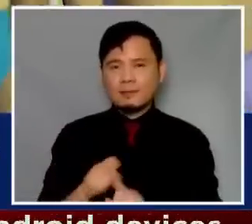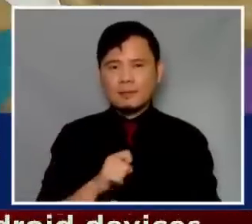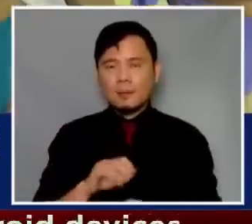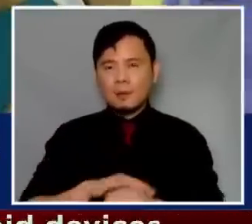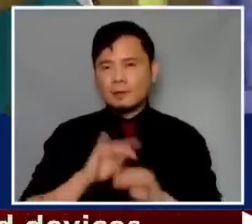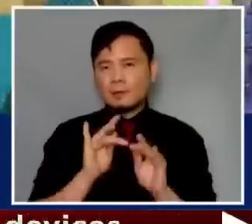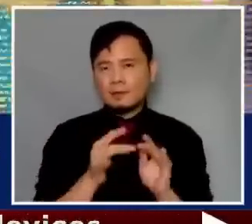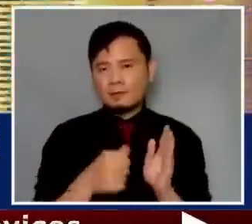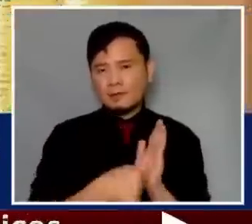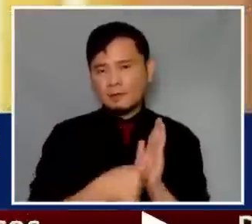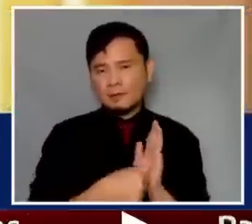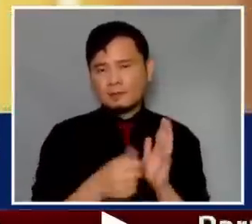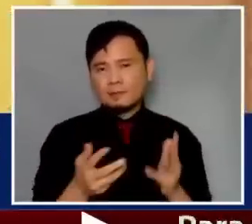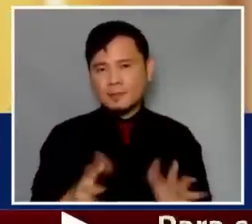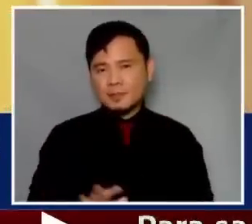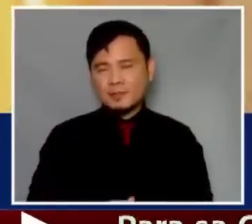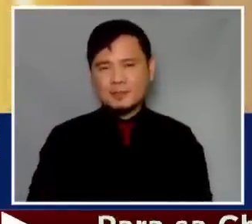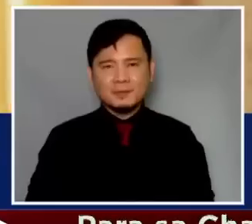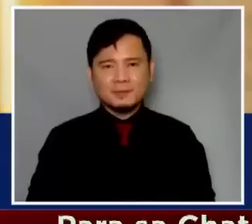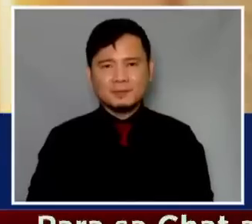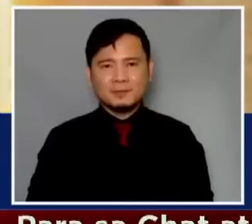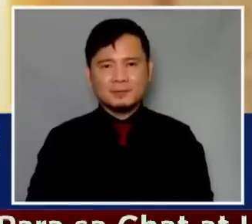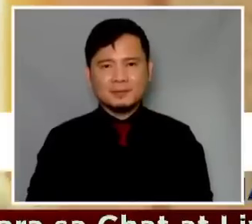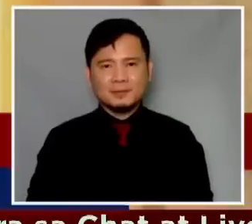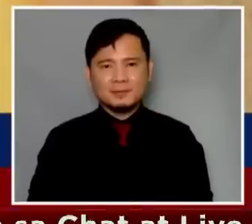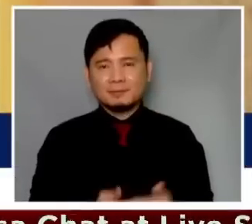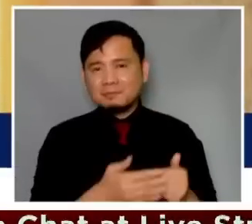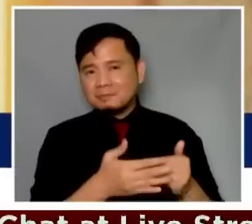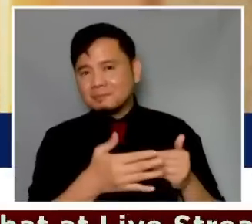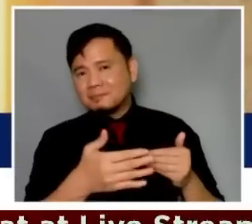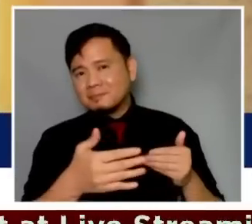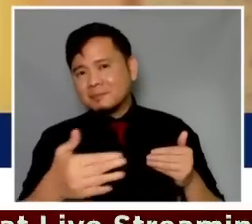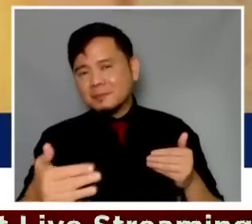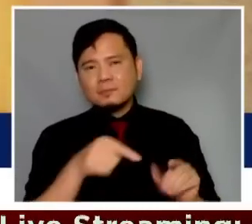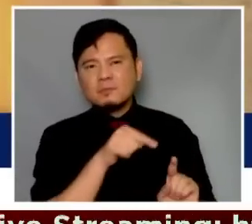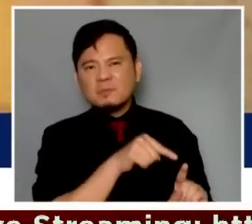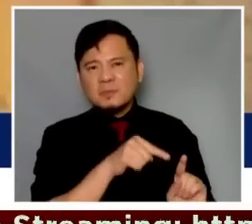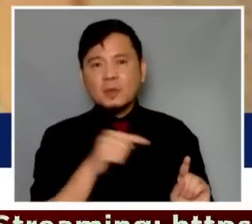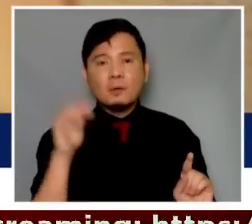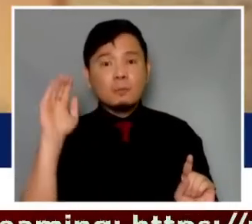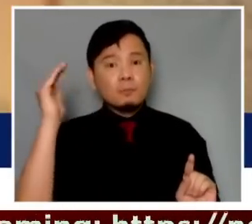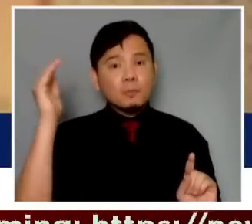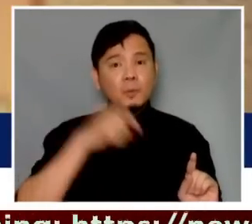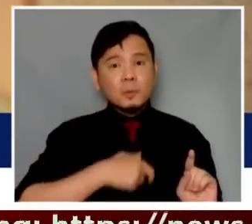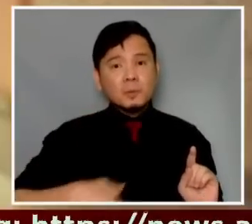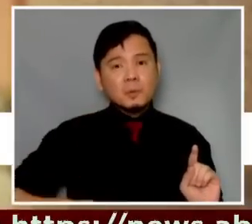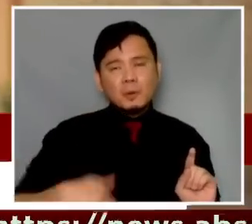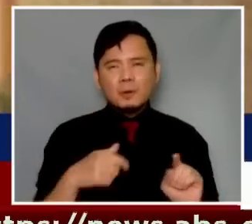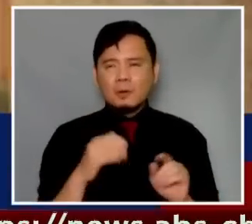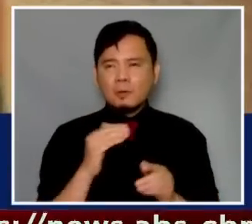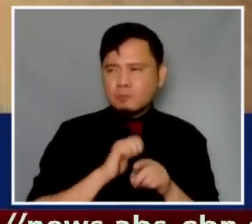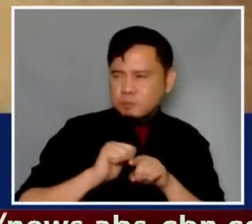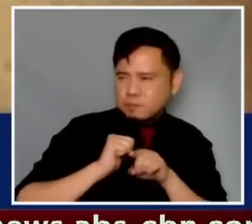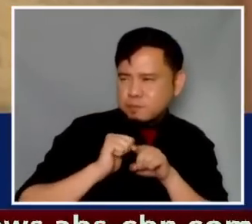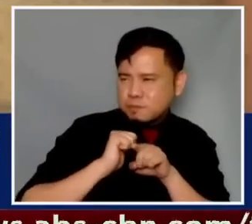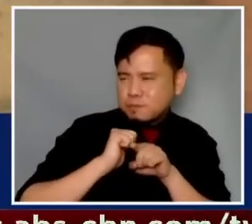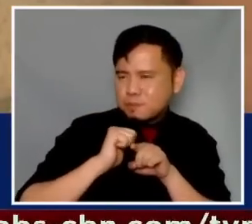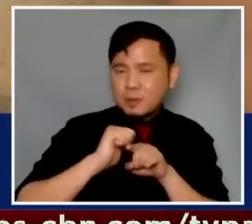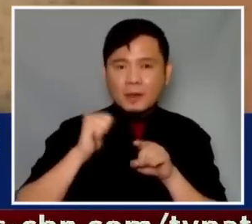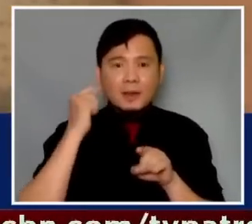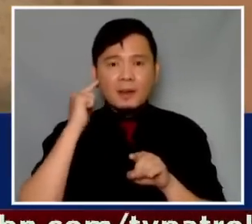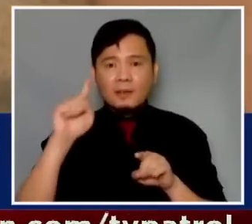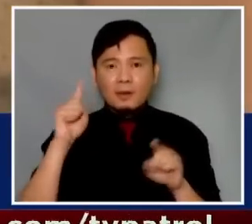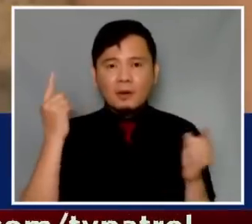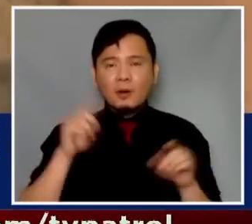online voting. Sa mga susunod na araw, todo rehearsal ng mga candidates para sa Coronation Night sa Mall of Asia